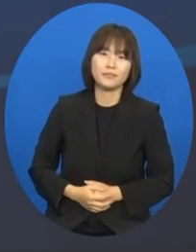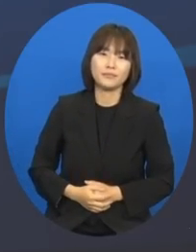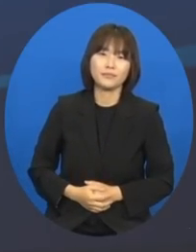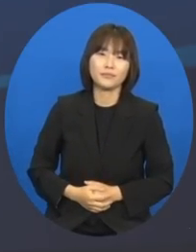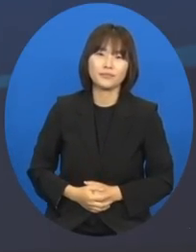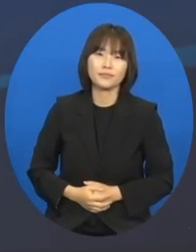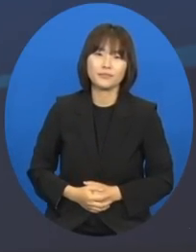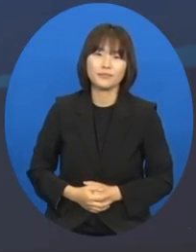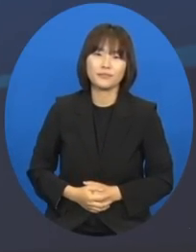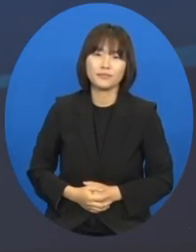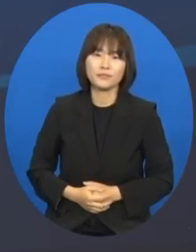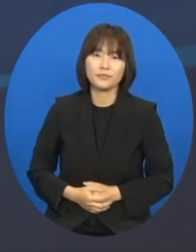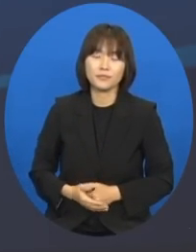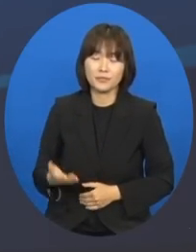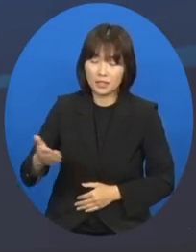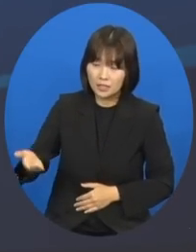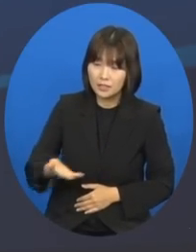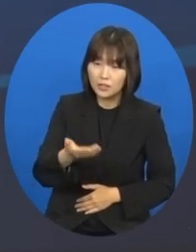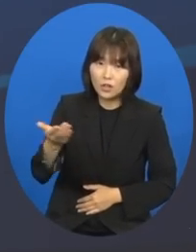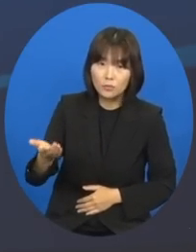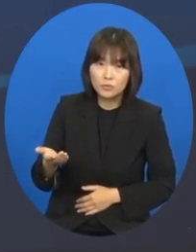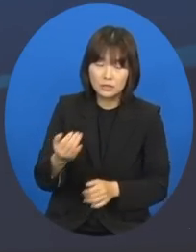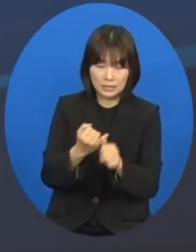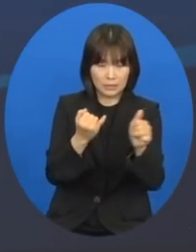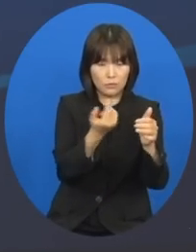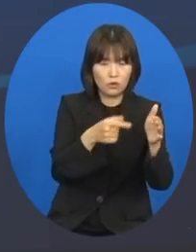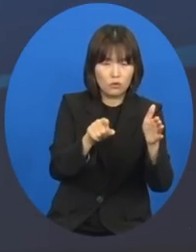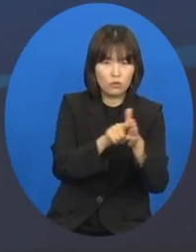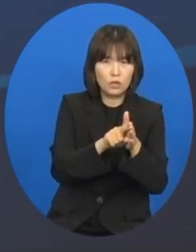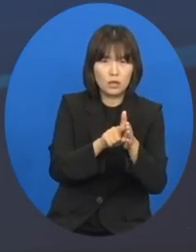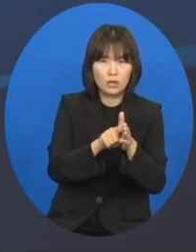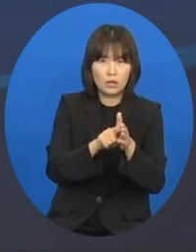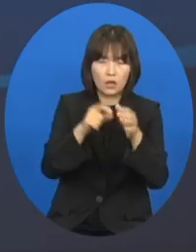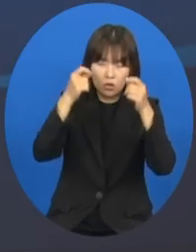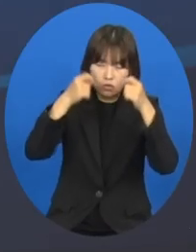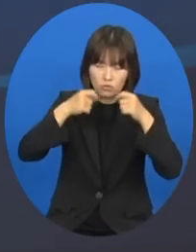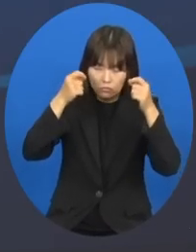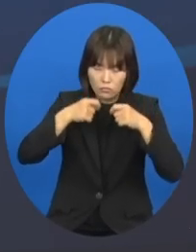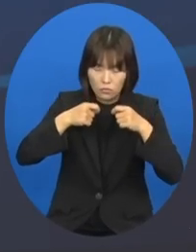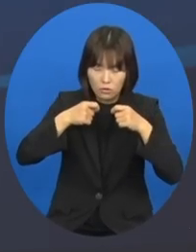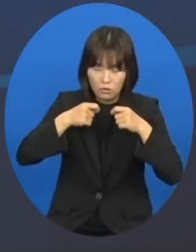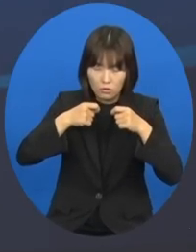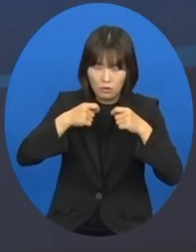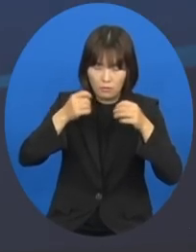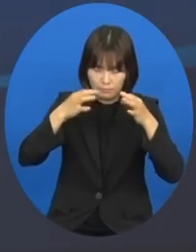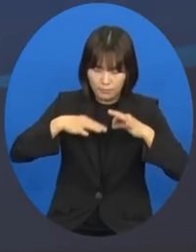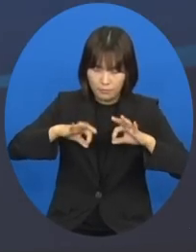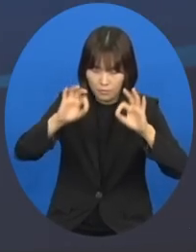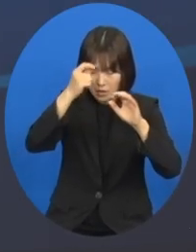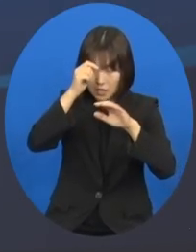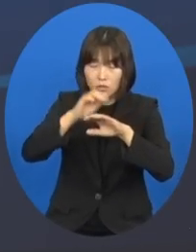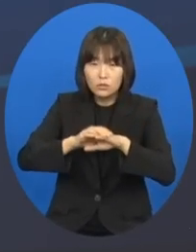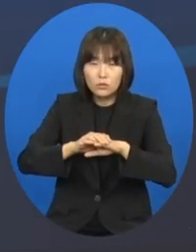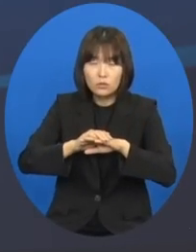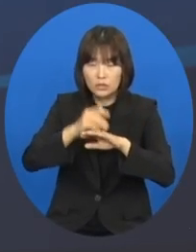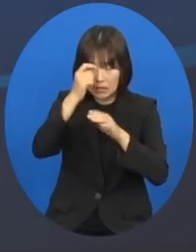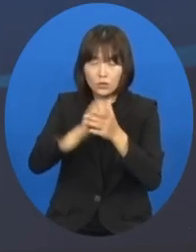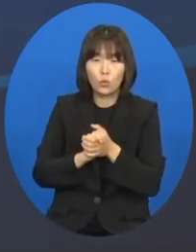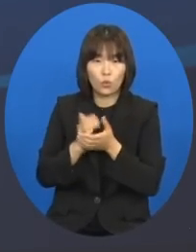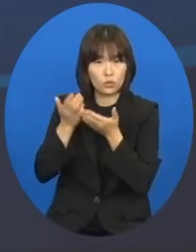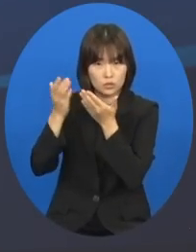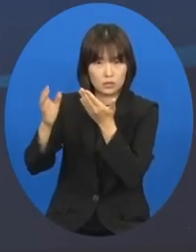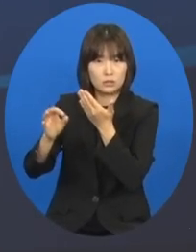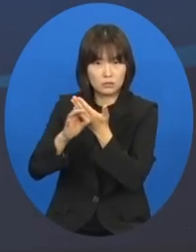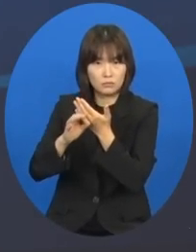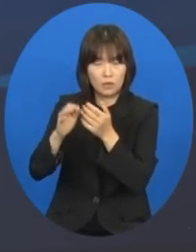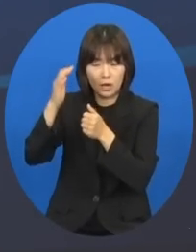그런데 여러분이 여러분의 남편을 위해서 눈물로 엎드려 새벽을 깨우며 금요 철야를 하며 기도하시잖아요 그 하나님이